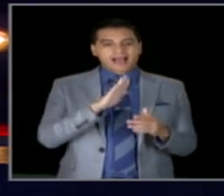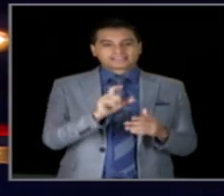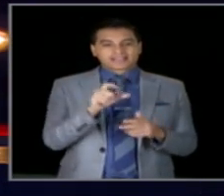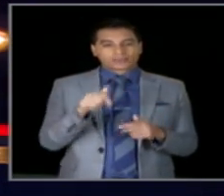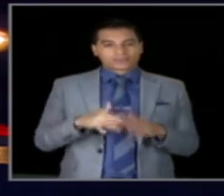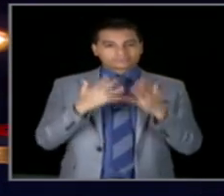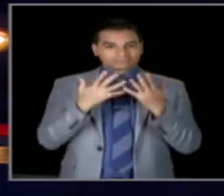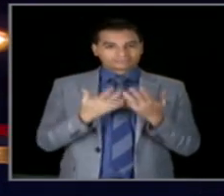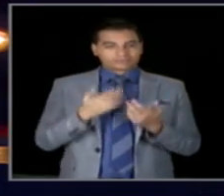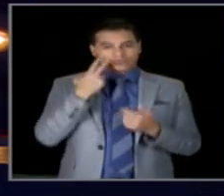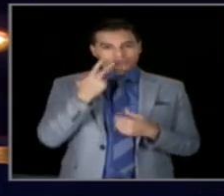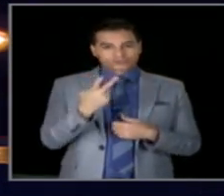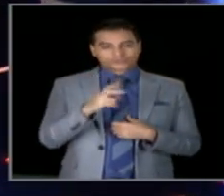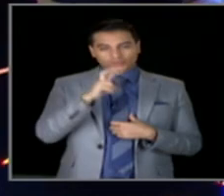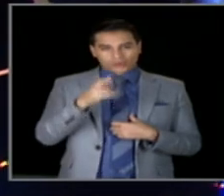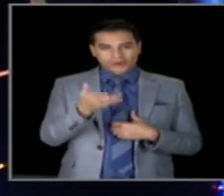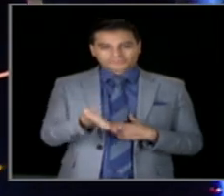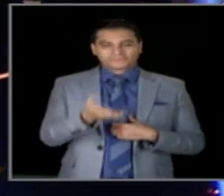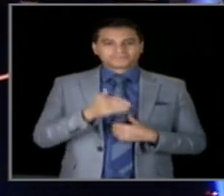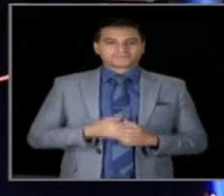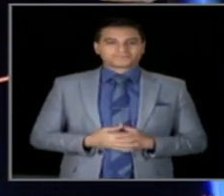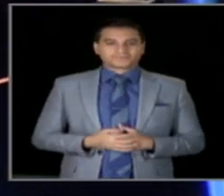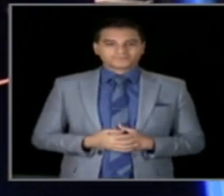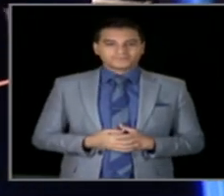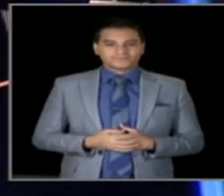قدرات ذهنية. والسؤال هو